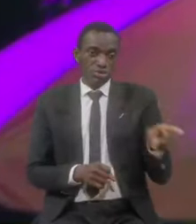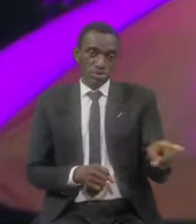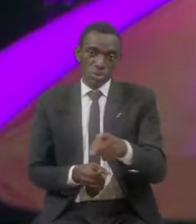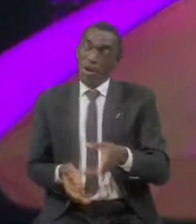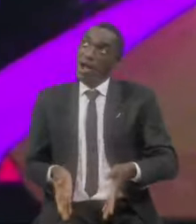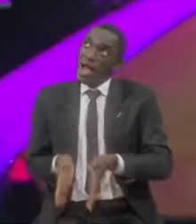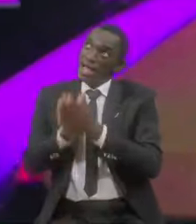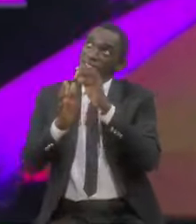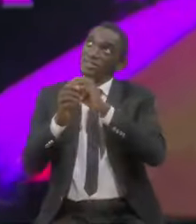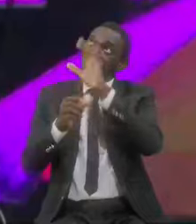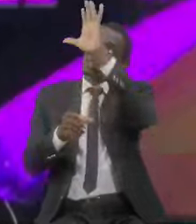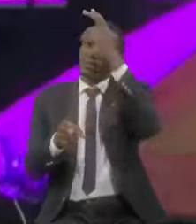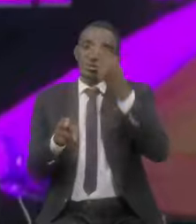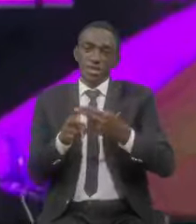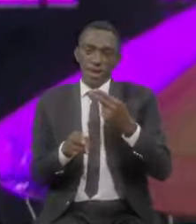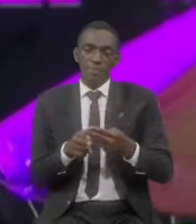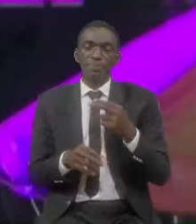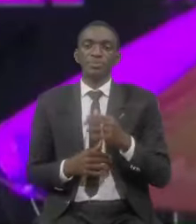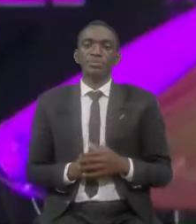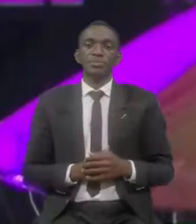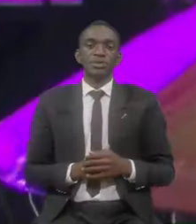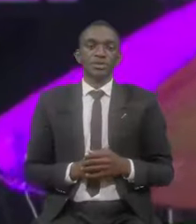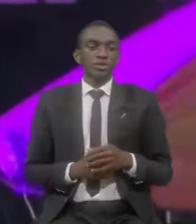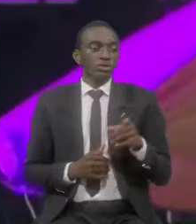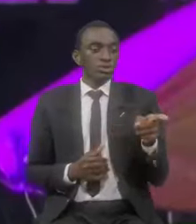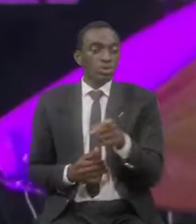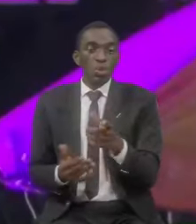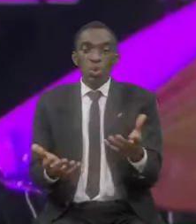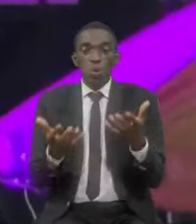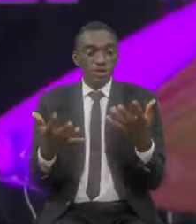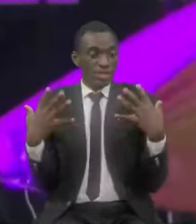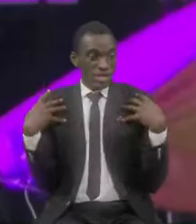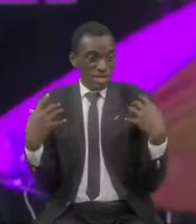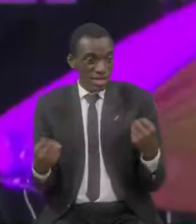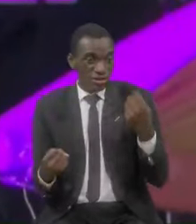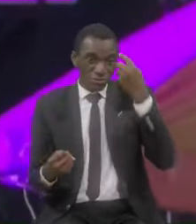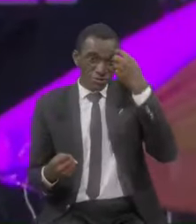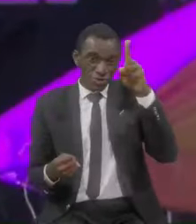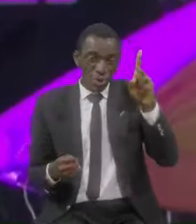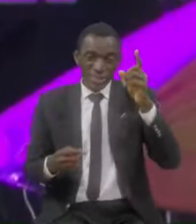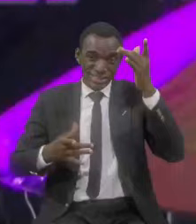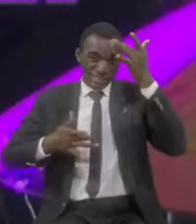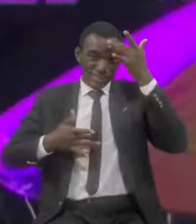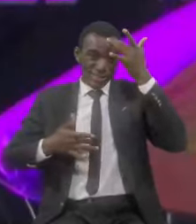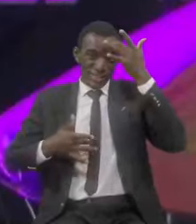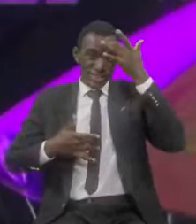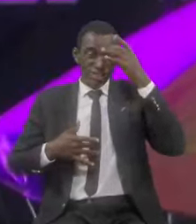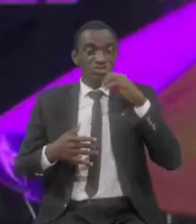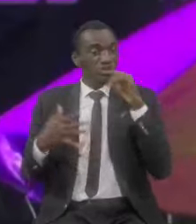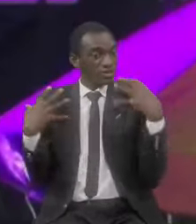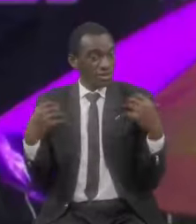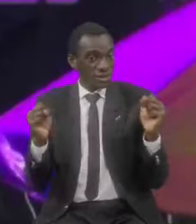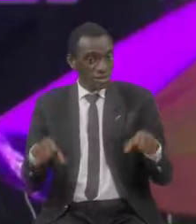et des liens du diable que nous demandons en son nom. la guérison pour l'incurable que